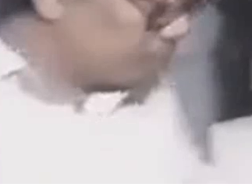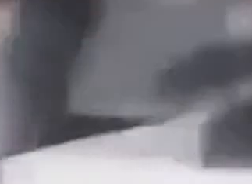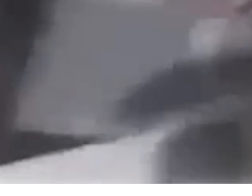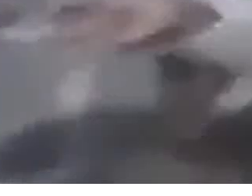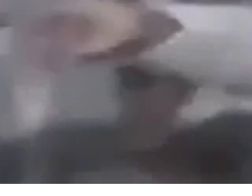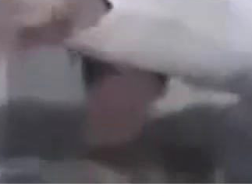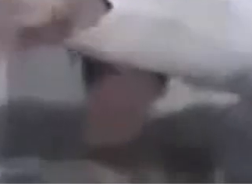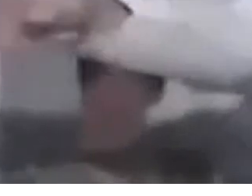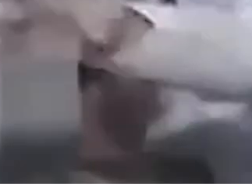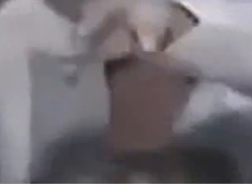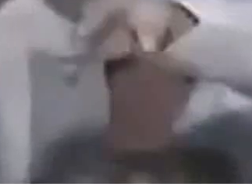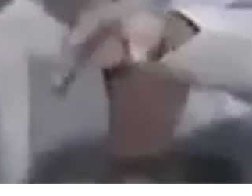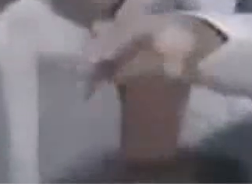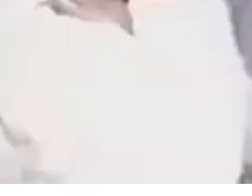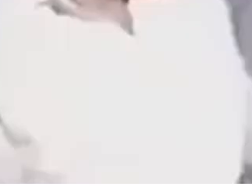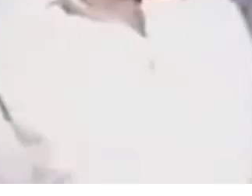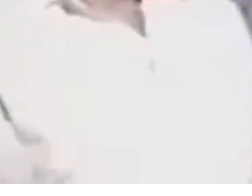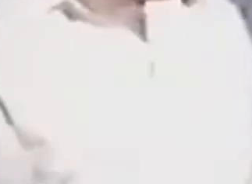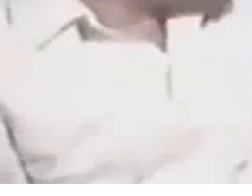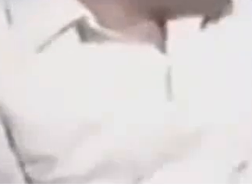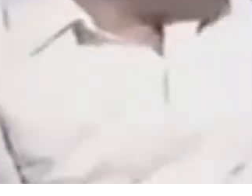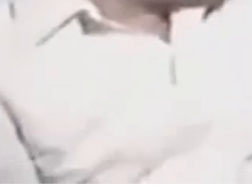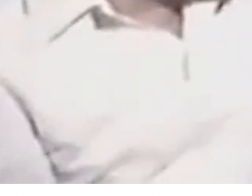Pati yung mga abroad na kakarating.